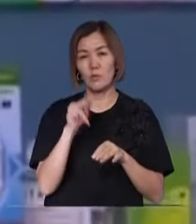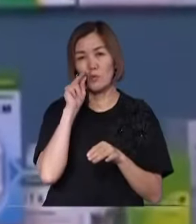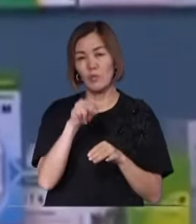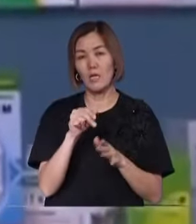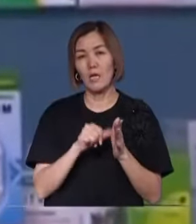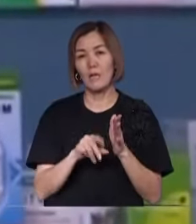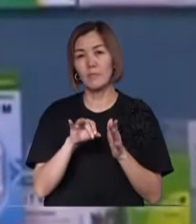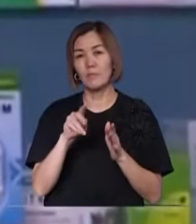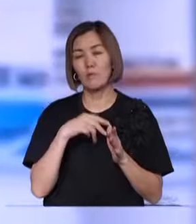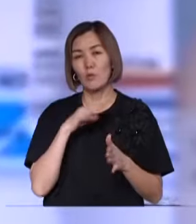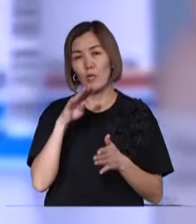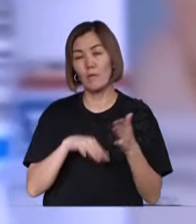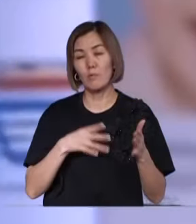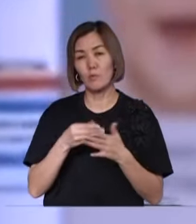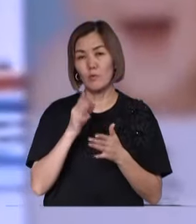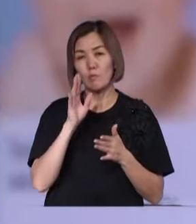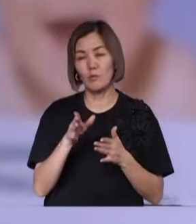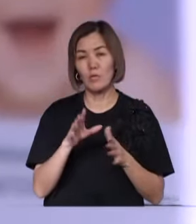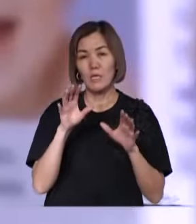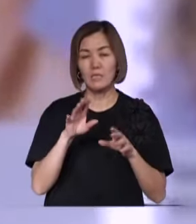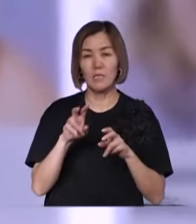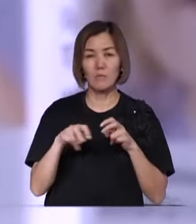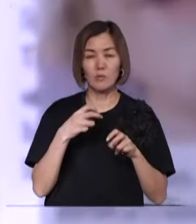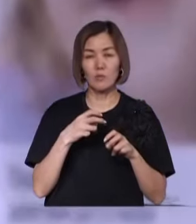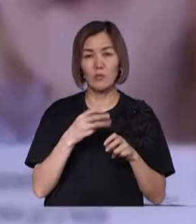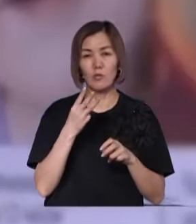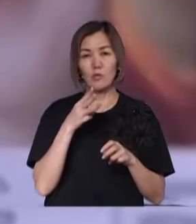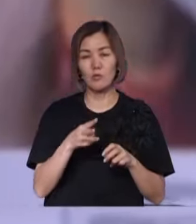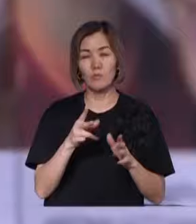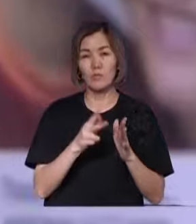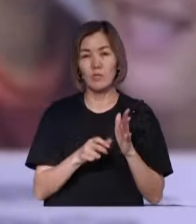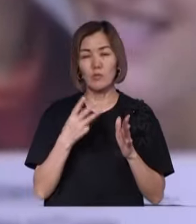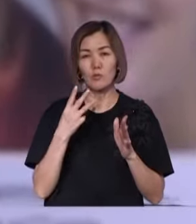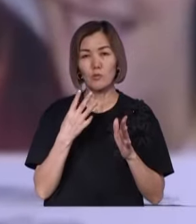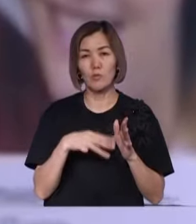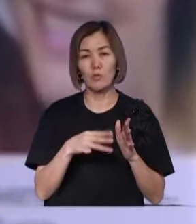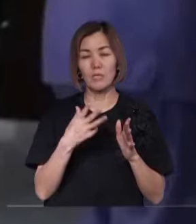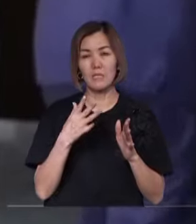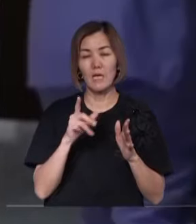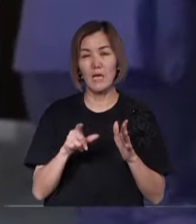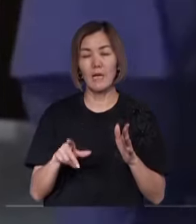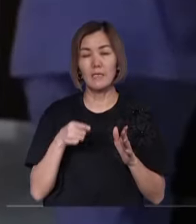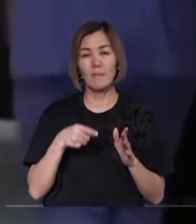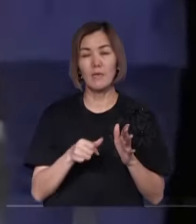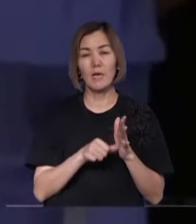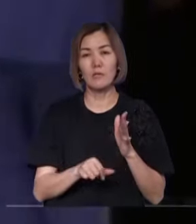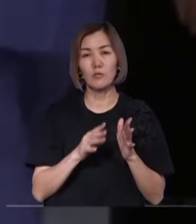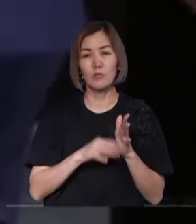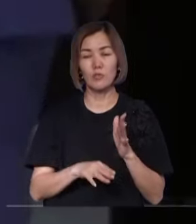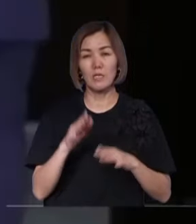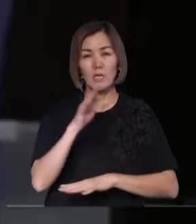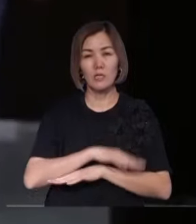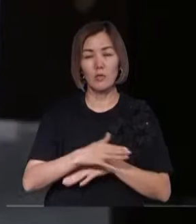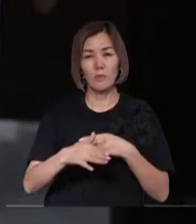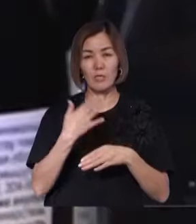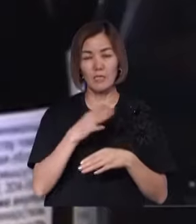60 миллион сум айыппұл салды. Заңбұзушылыққа жол берген 3830 тұлға әкімшілік, 1169 адам тәртіптік